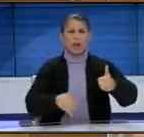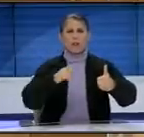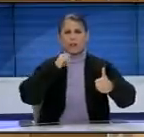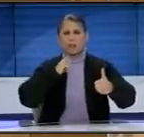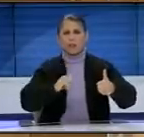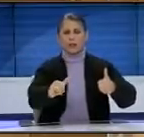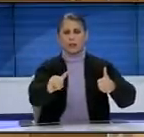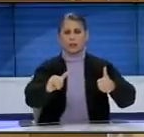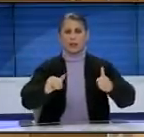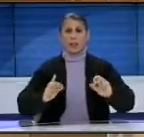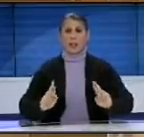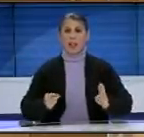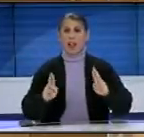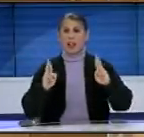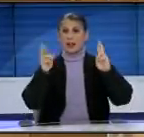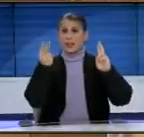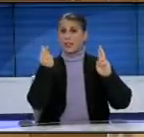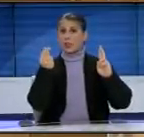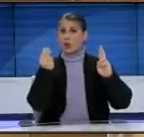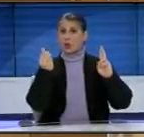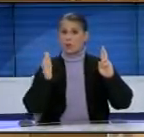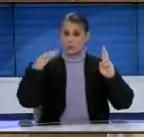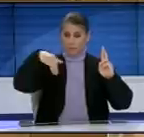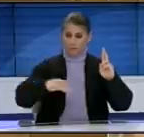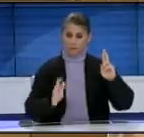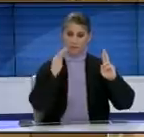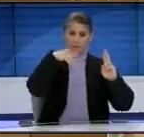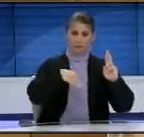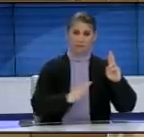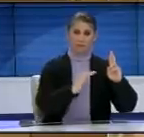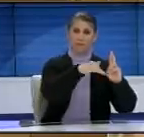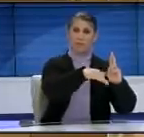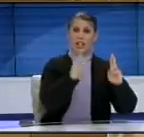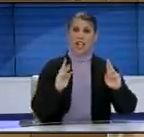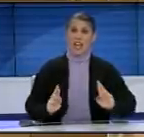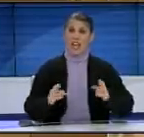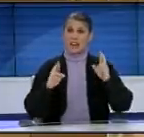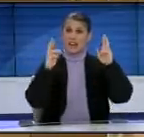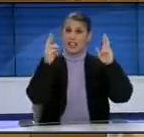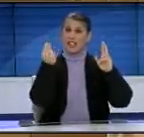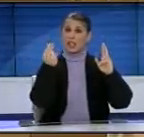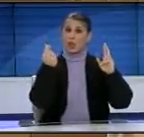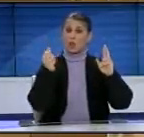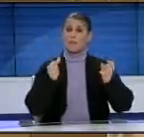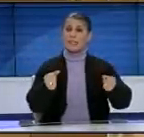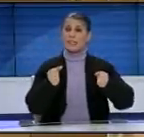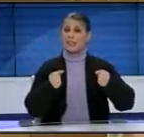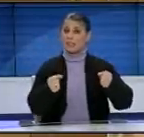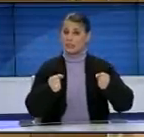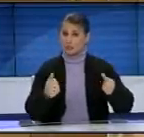διαρκή ενεργειακή και οικονομική αστάθεια, ενεργειακή και οικονομική κρίση.